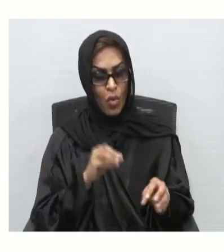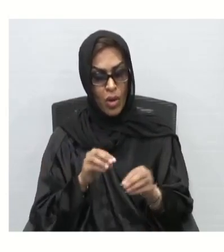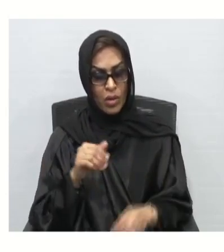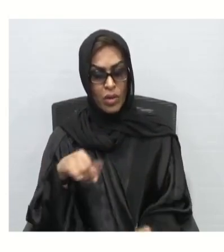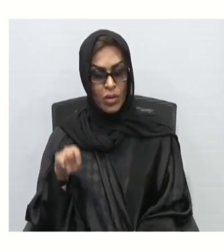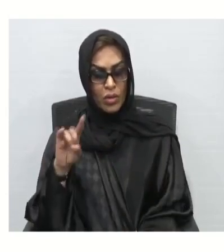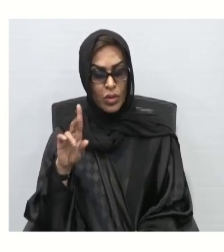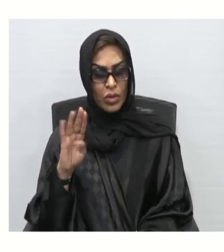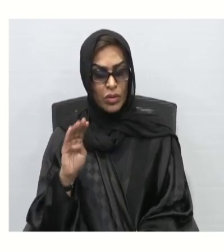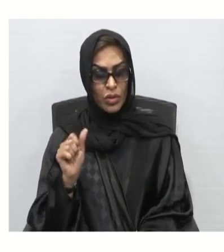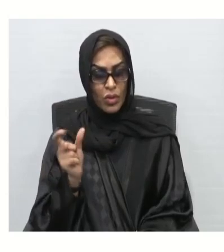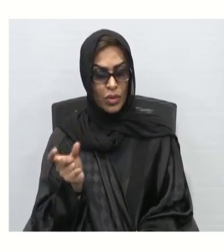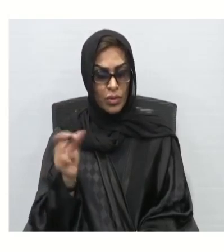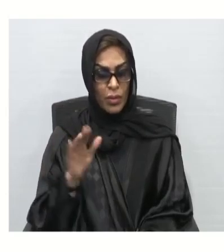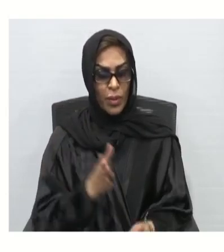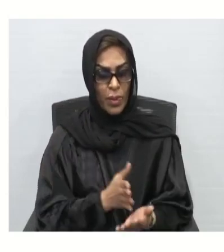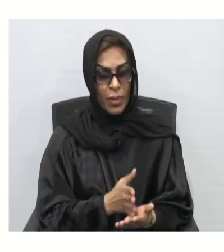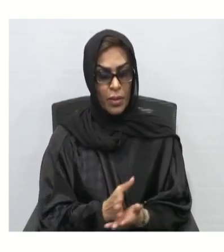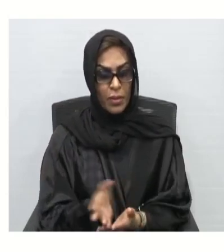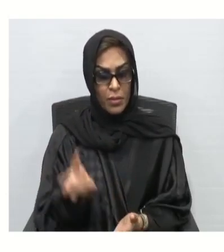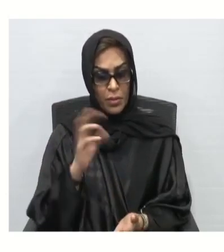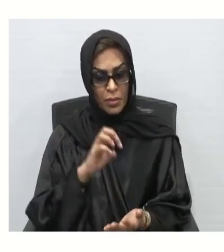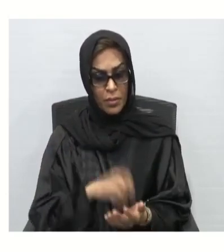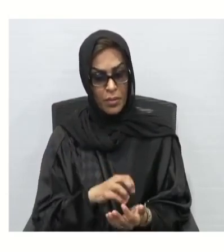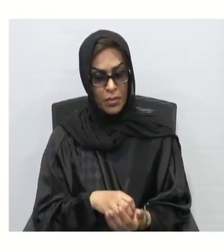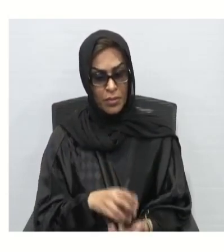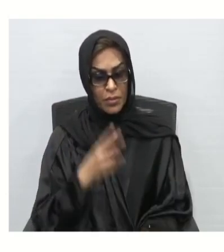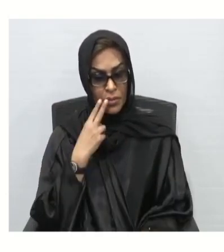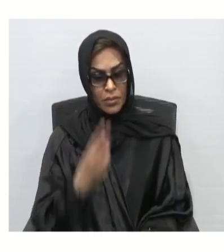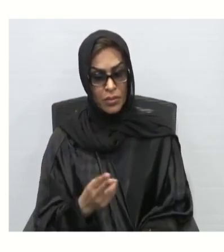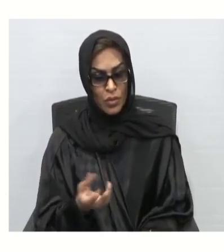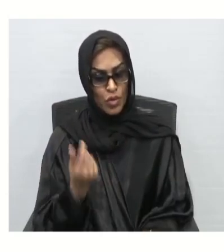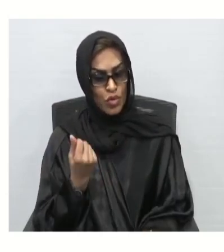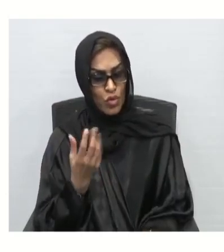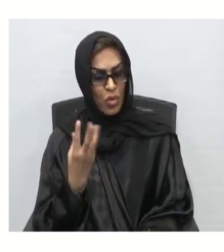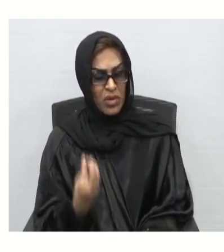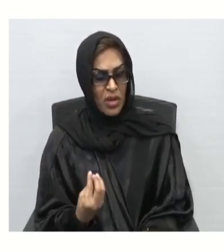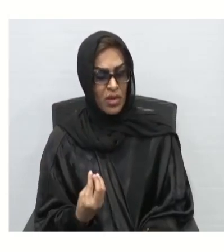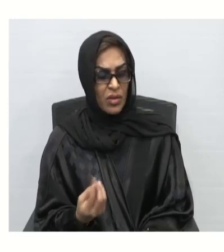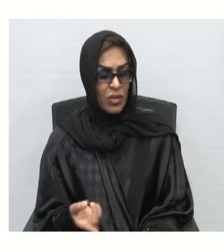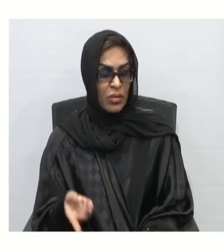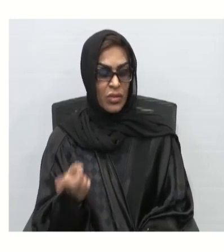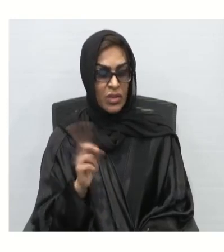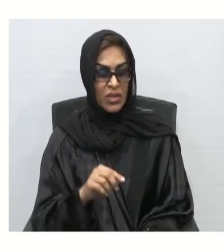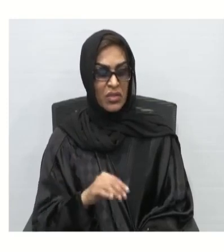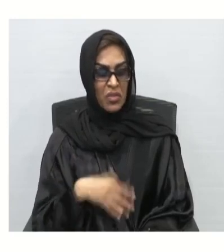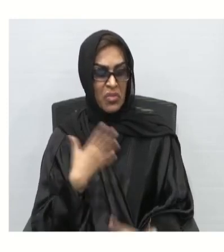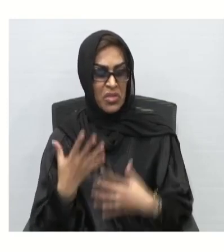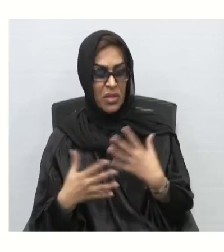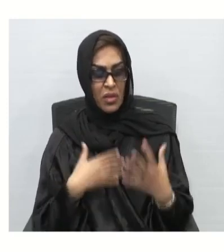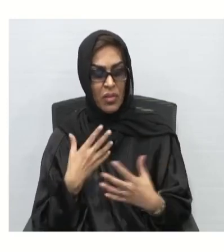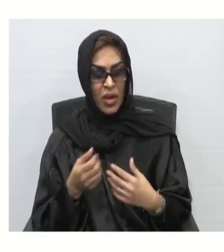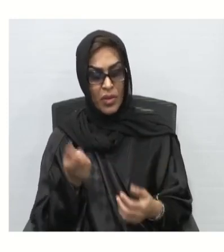الالكتروني عن طريق المواقع الالكترونيه نظرا لسهولته ولكونه مسليا